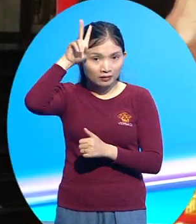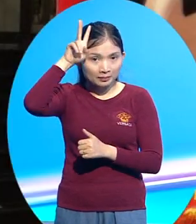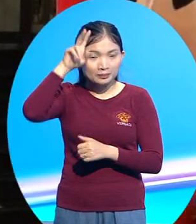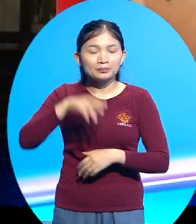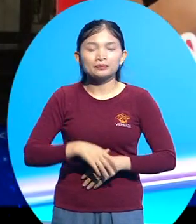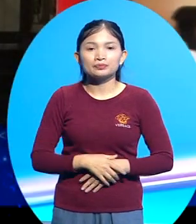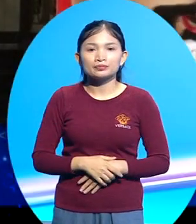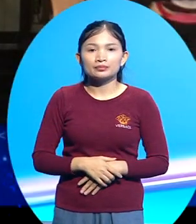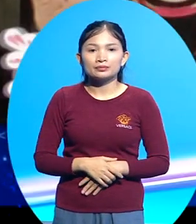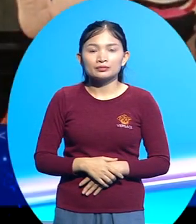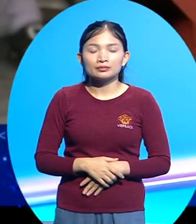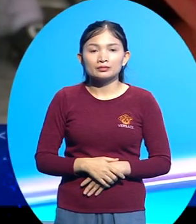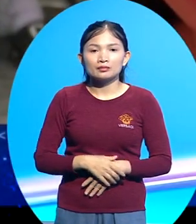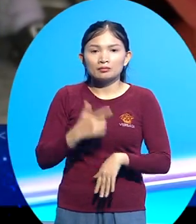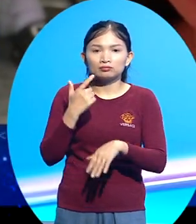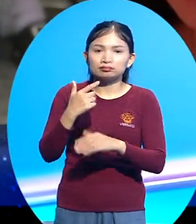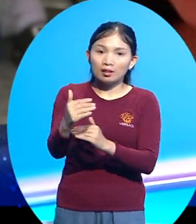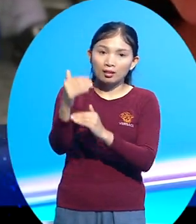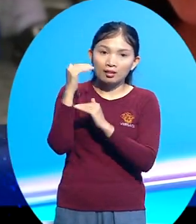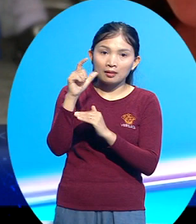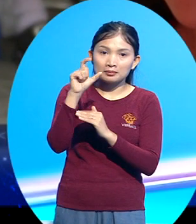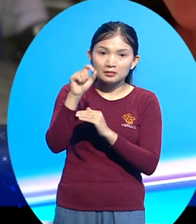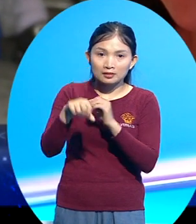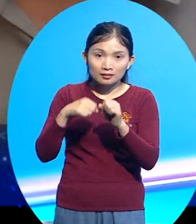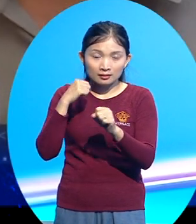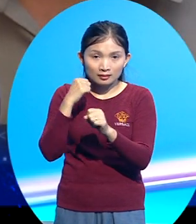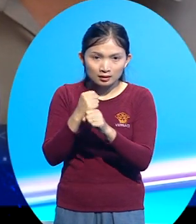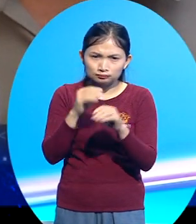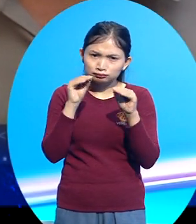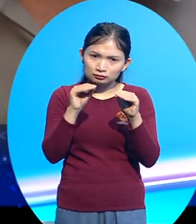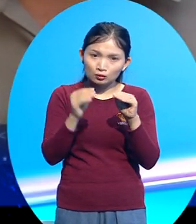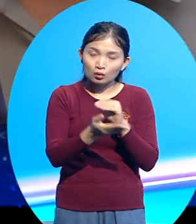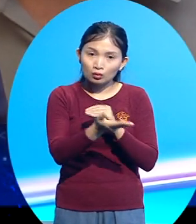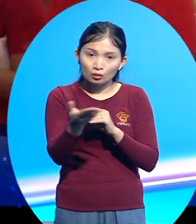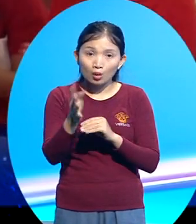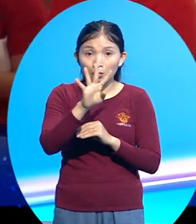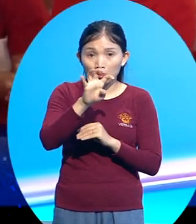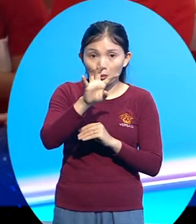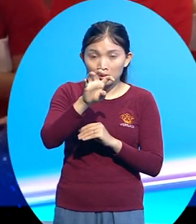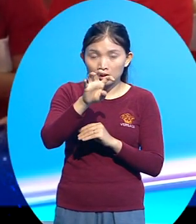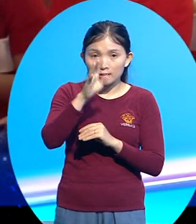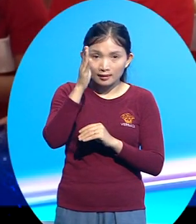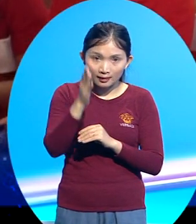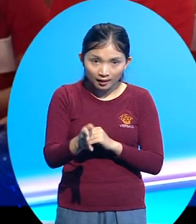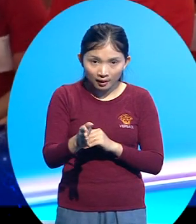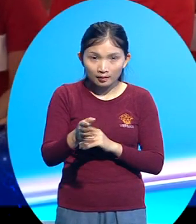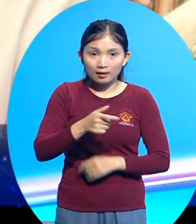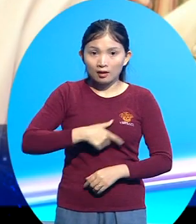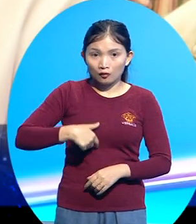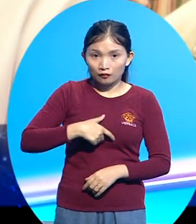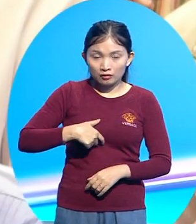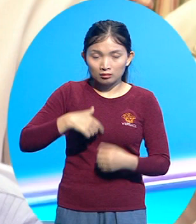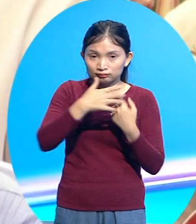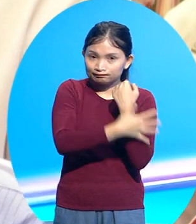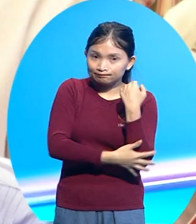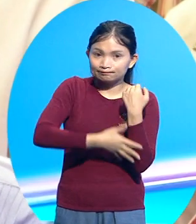Trong 10 năm qua, Justina đã ghi nhận đào tạo tiếng Anh cho hơn 40.000 học viên trên cả nước, hơn 100 doanh nghiệp trong nước và quốc tế, hợp tác giảng